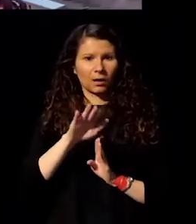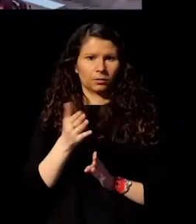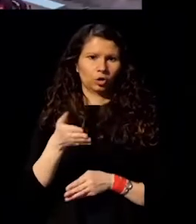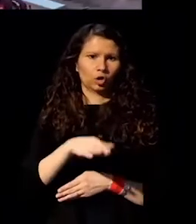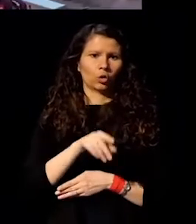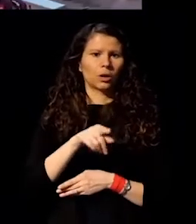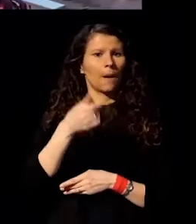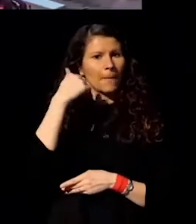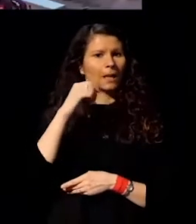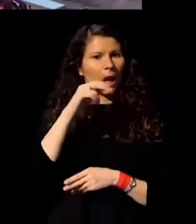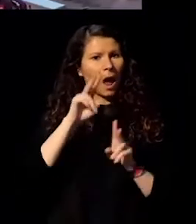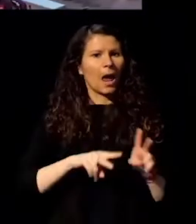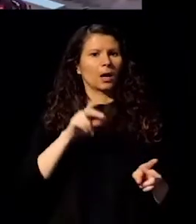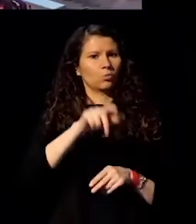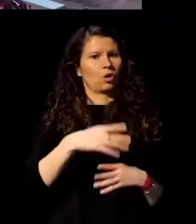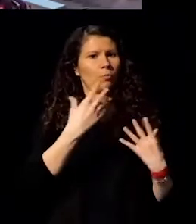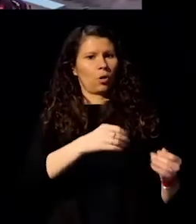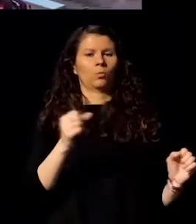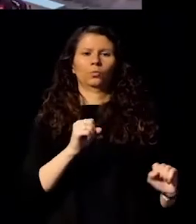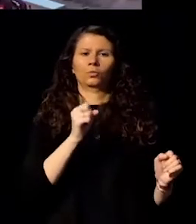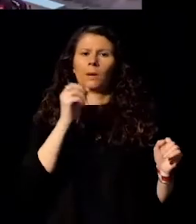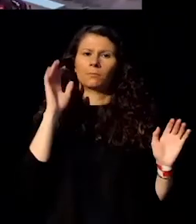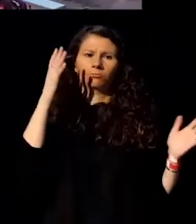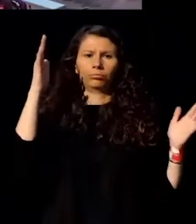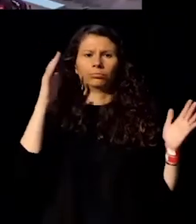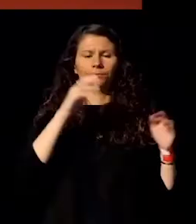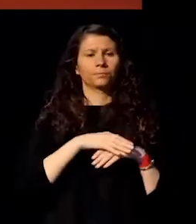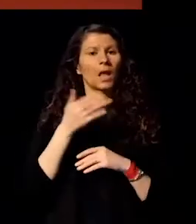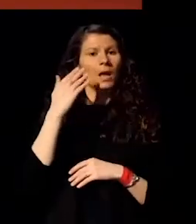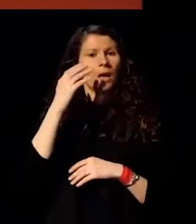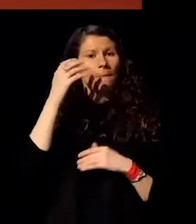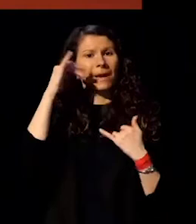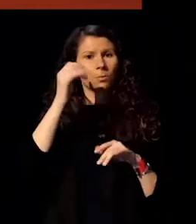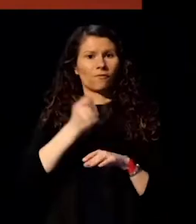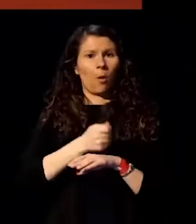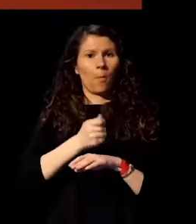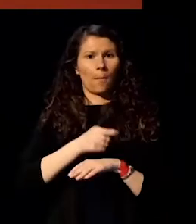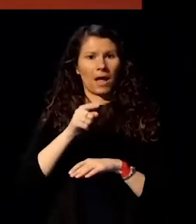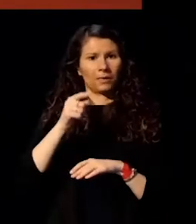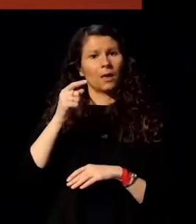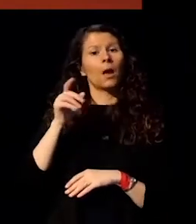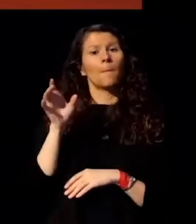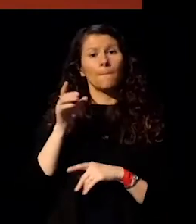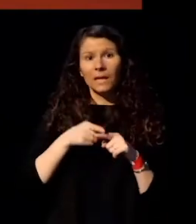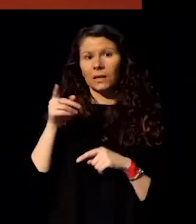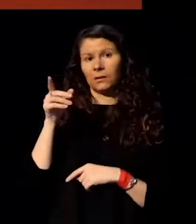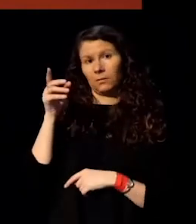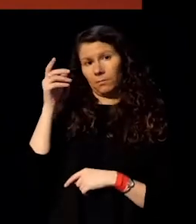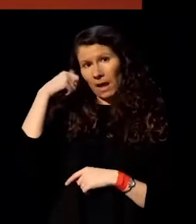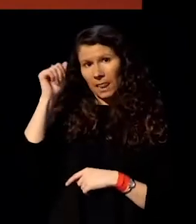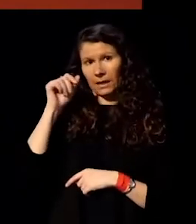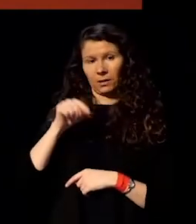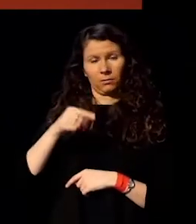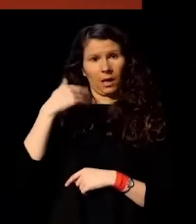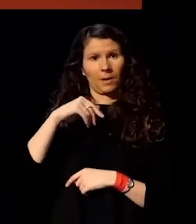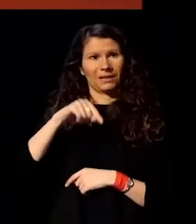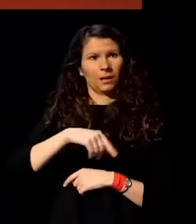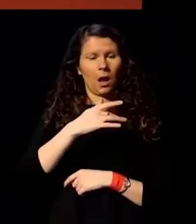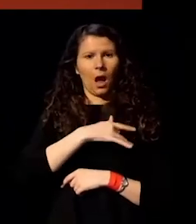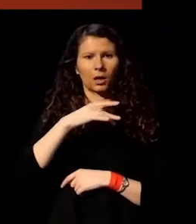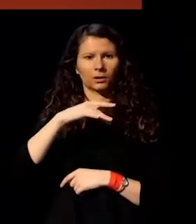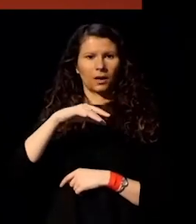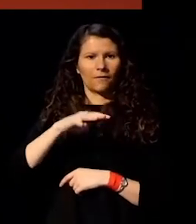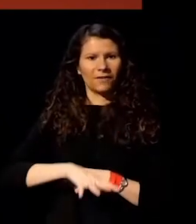auch das Berlin neben dem rot-rot regierten Mecklenburg-Vorpommern die einzigen Bundesländer waren, die die Hartz-Reformen im Bundesrat